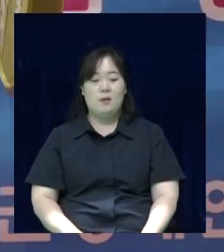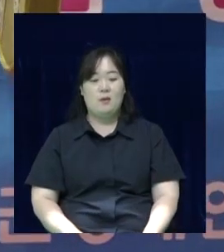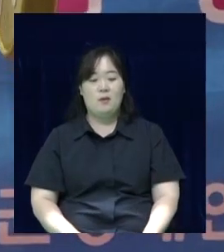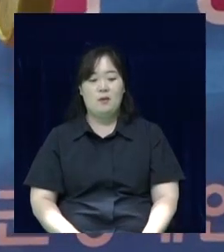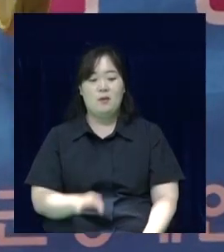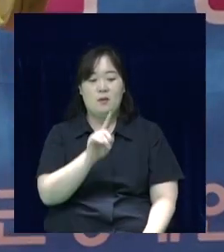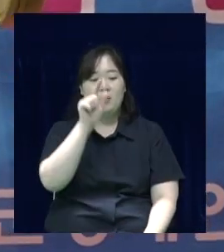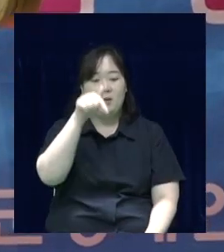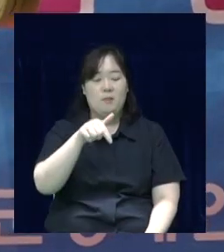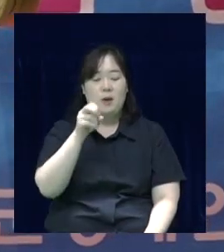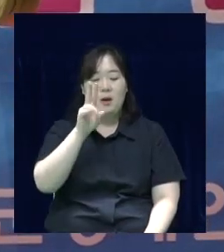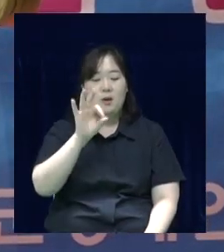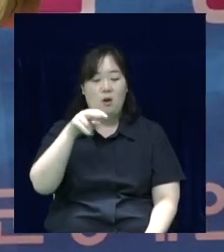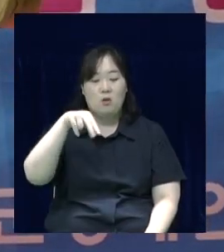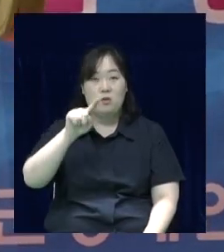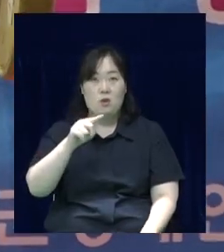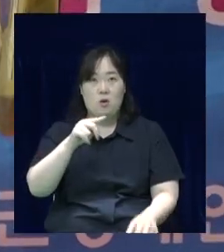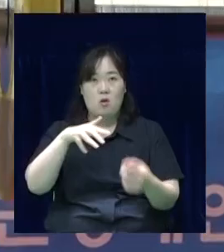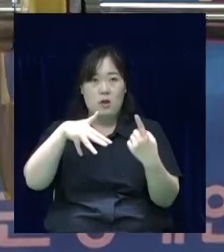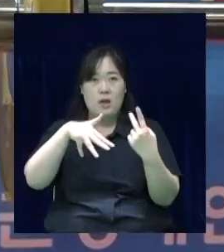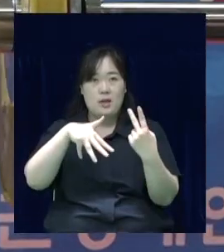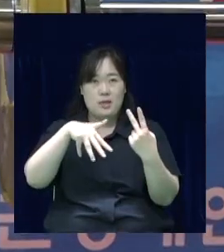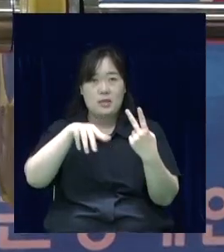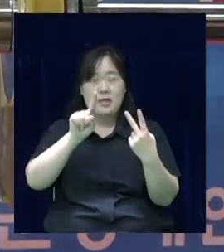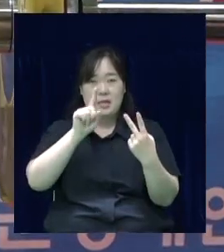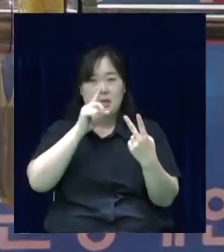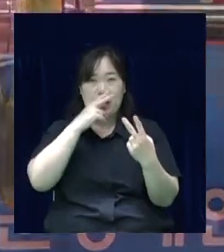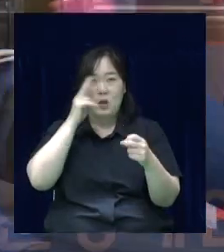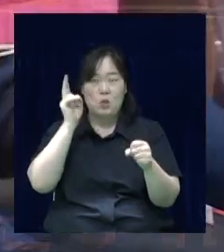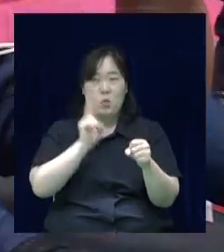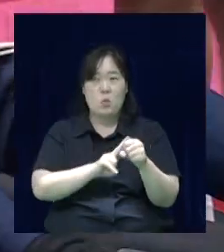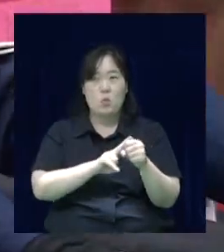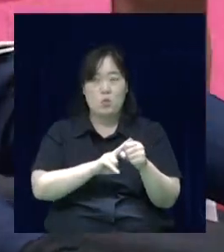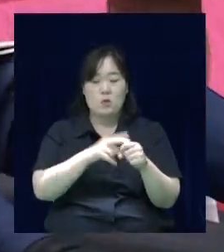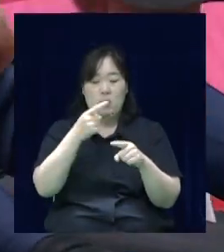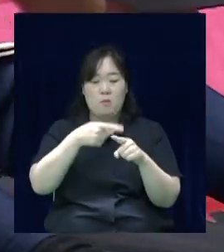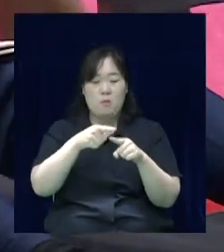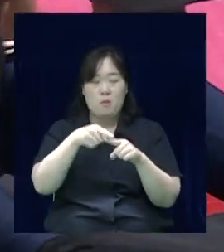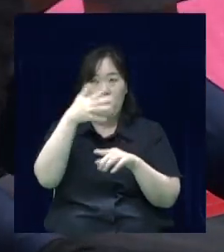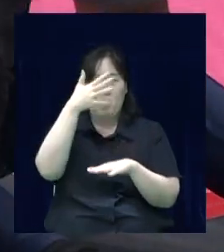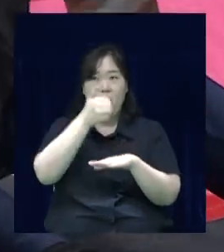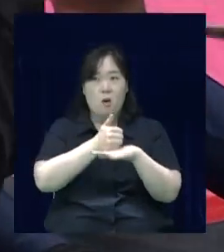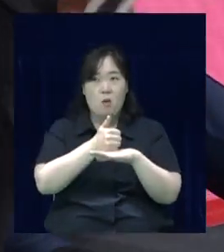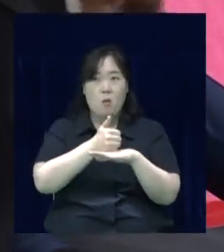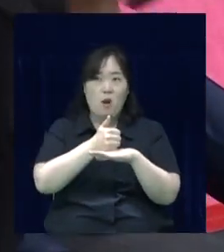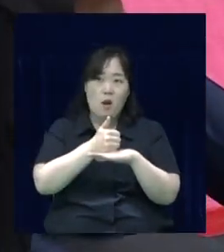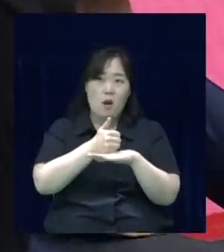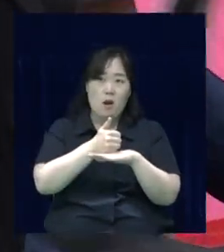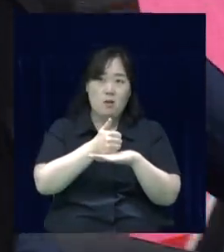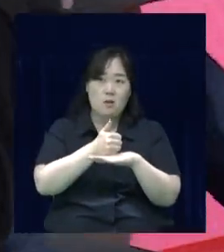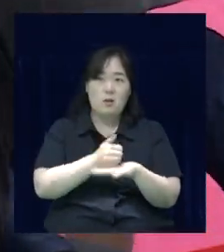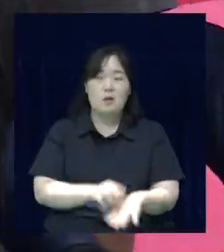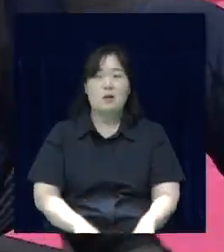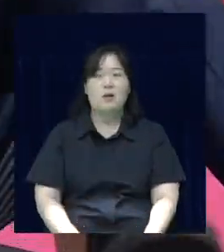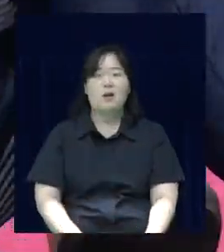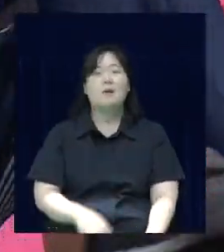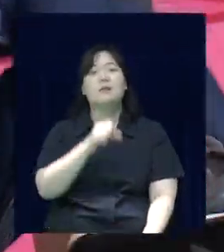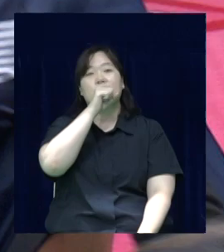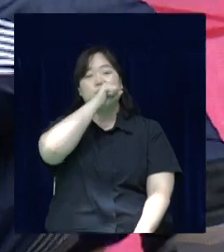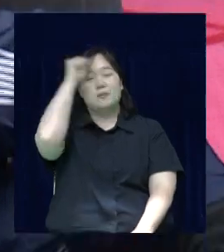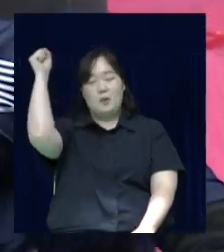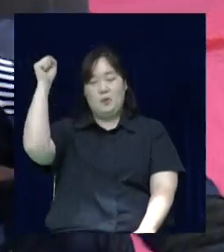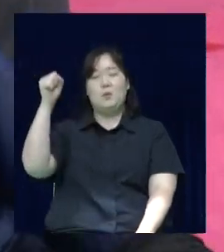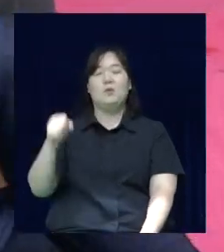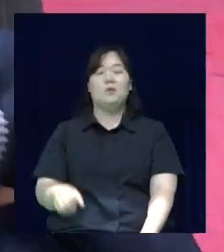박영서 선수 2차 시도. 2차 시도 좀 깔끔하게 이루어졌던 것 같은데요. 예. 판정 3명의 심판